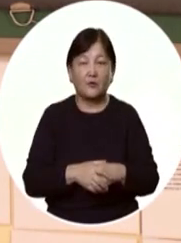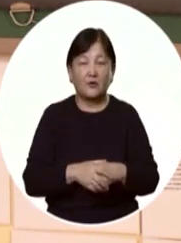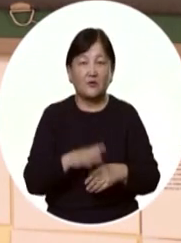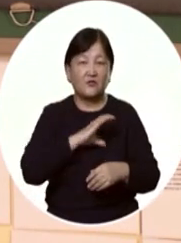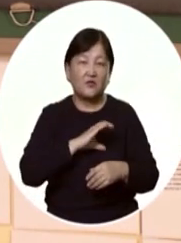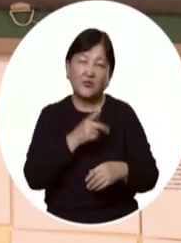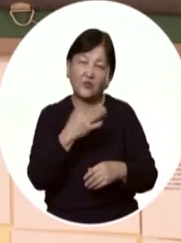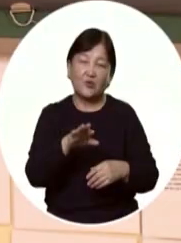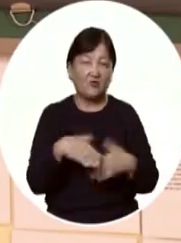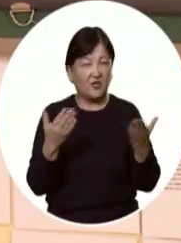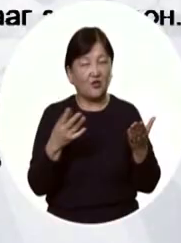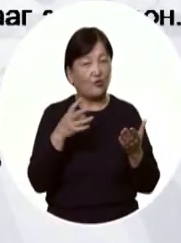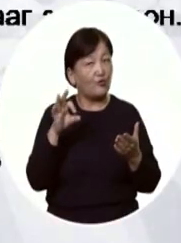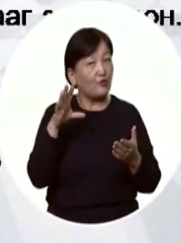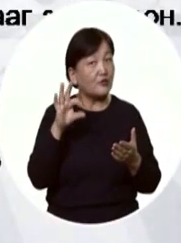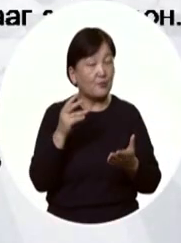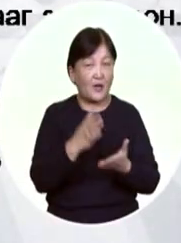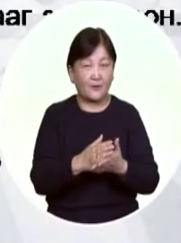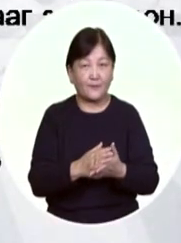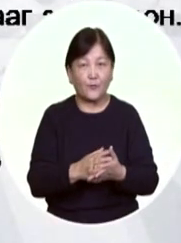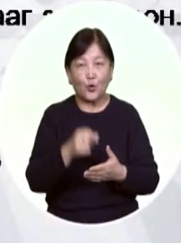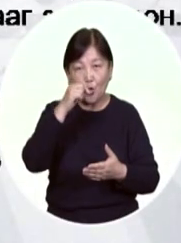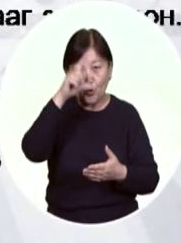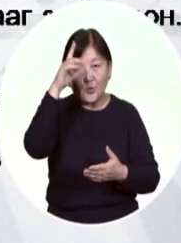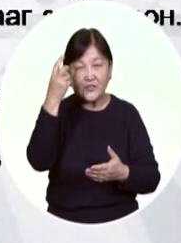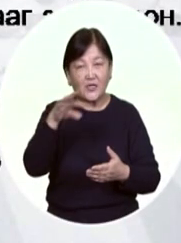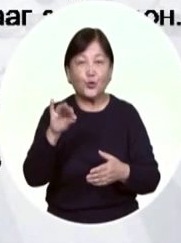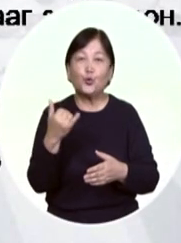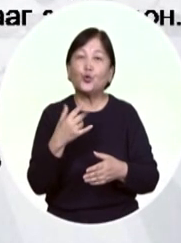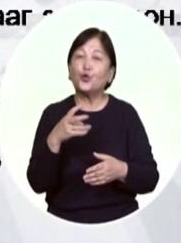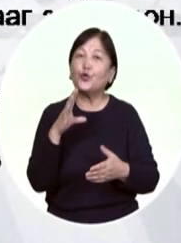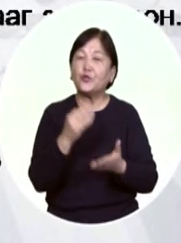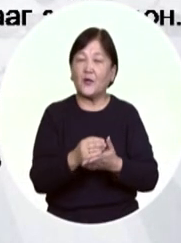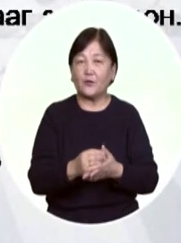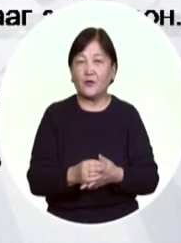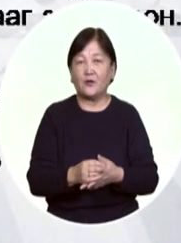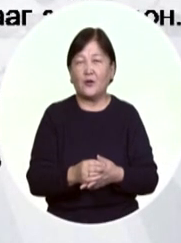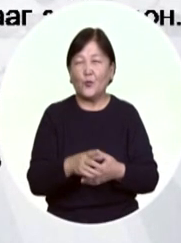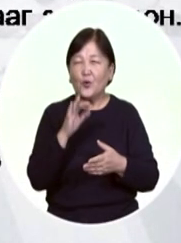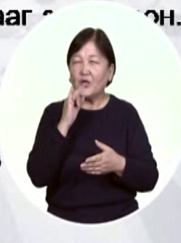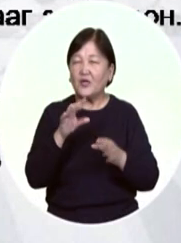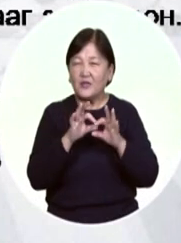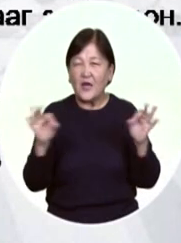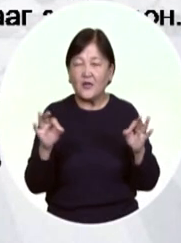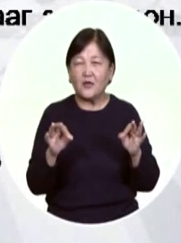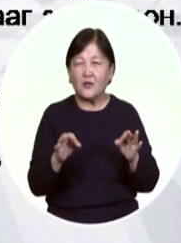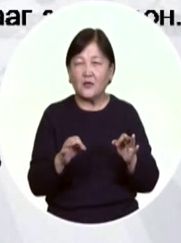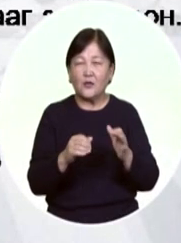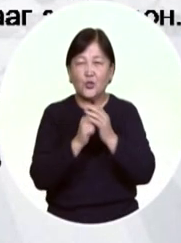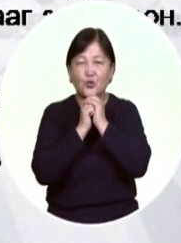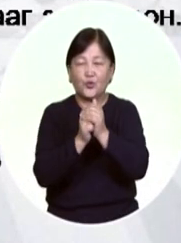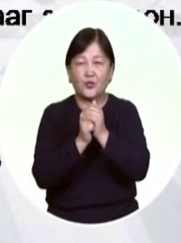зүй бас Монголын нийгэмд нөлөөлсөн байгаа. За, оюун санааны салбарт энэ бол бүр их нарийн шүтгэрхэнд нь